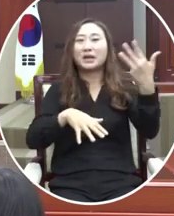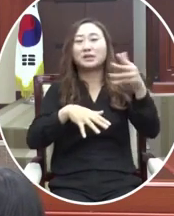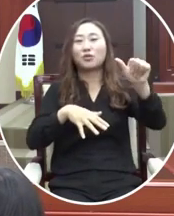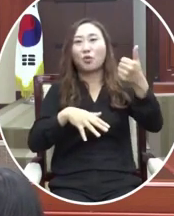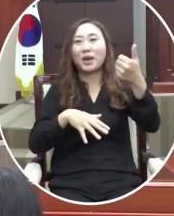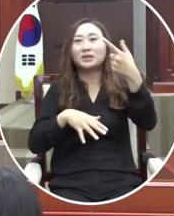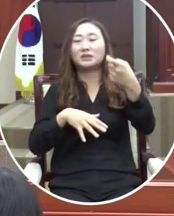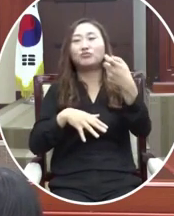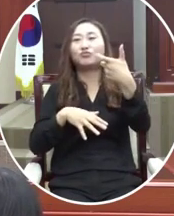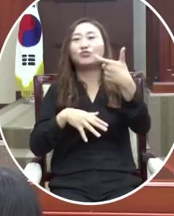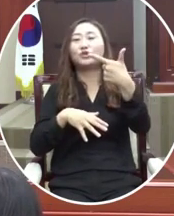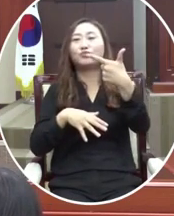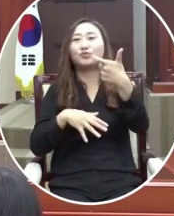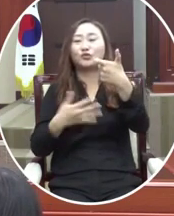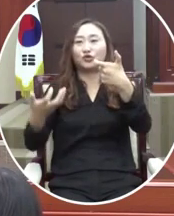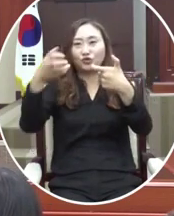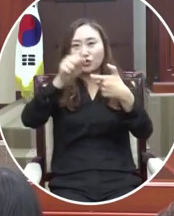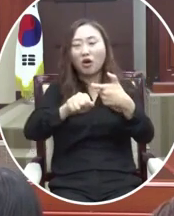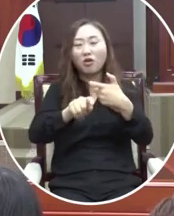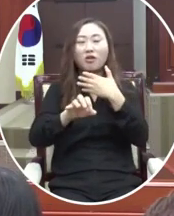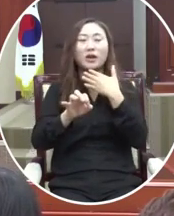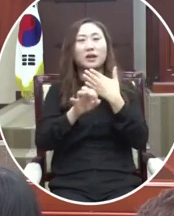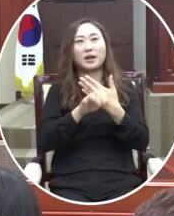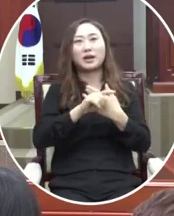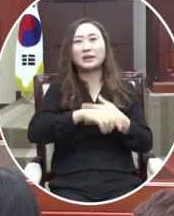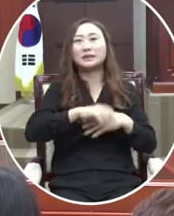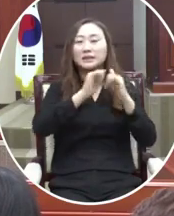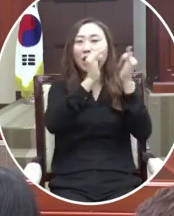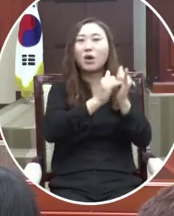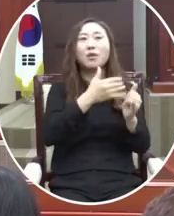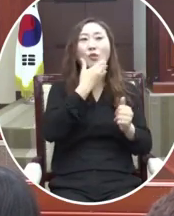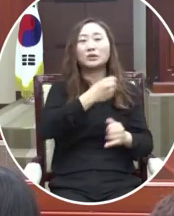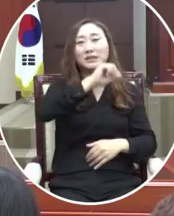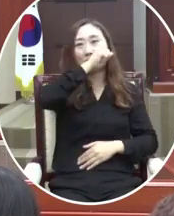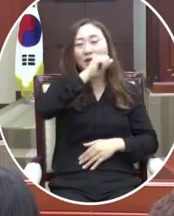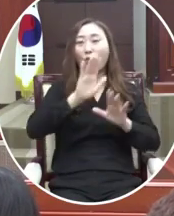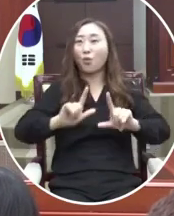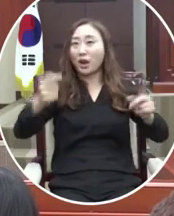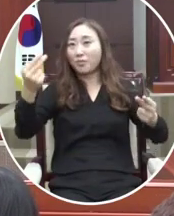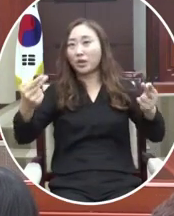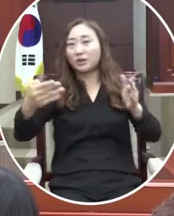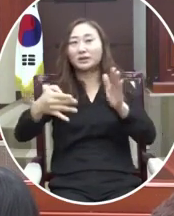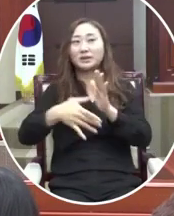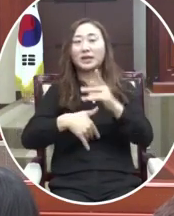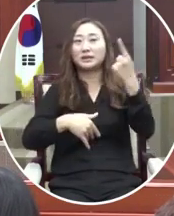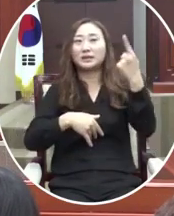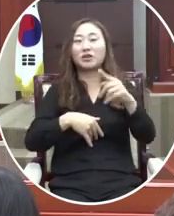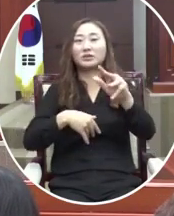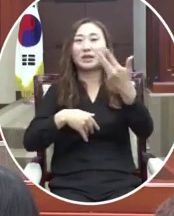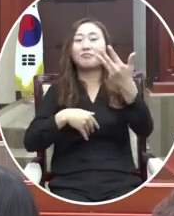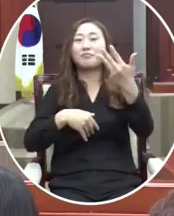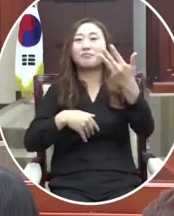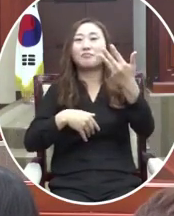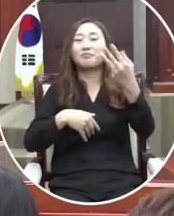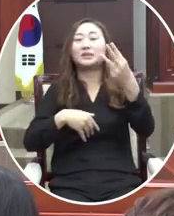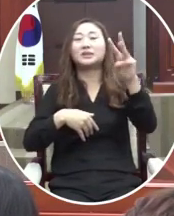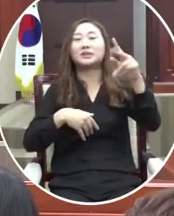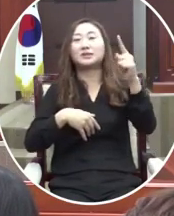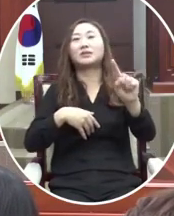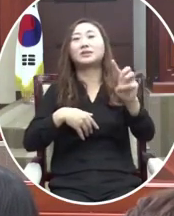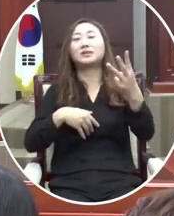85160 원의 사회복지 예산을 편성하였습니다 올해보다는 13억원 13%